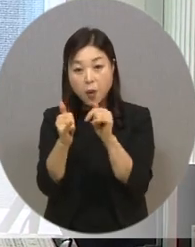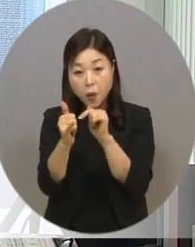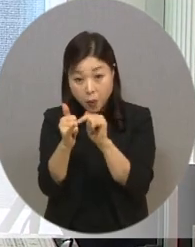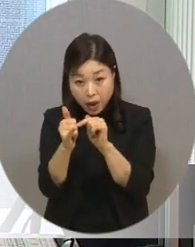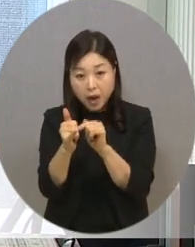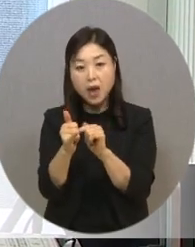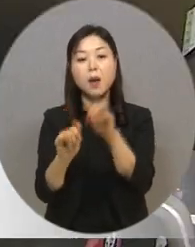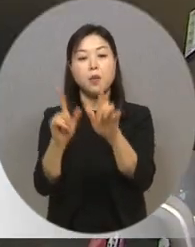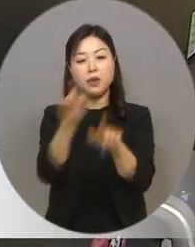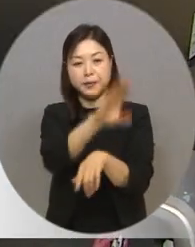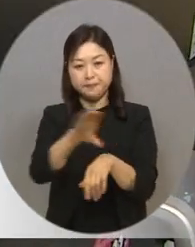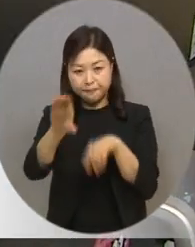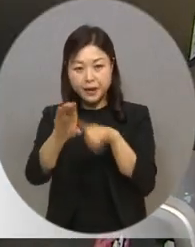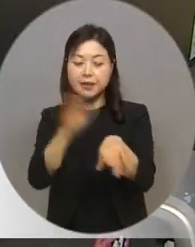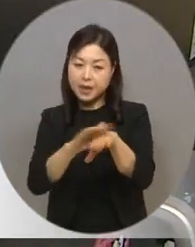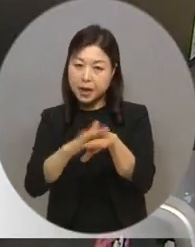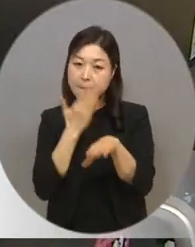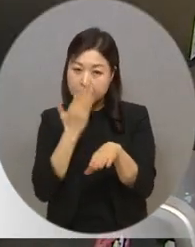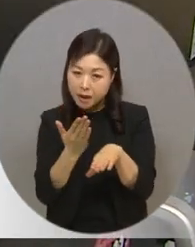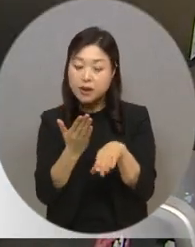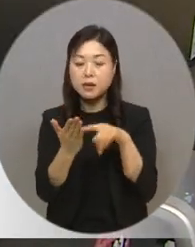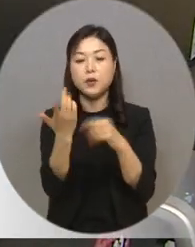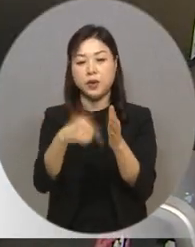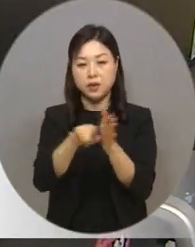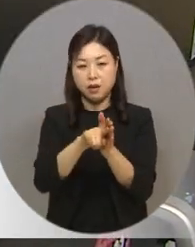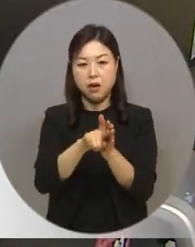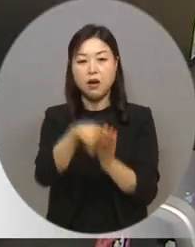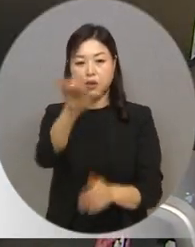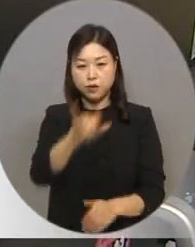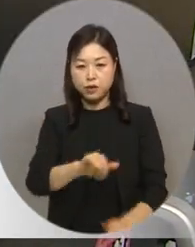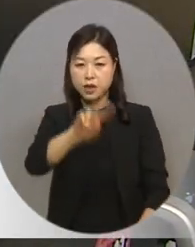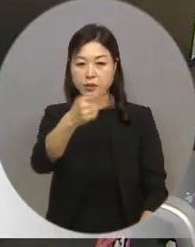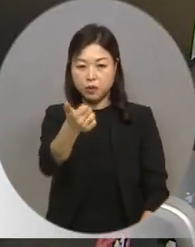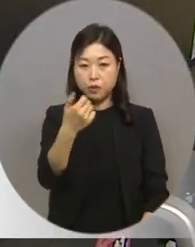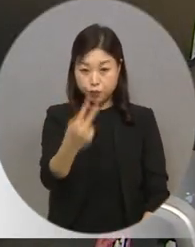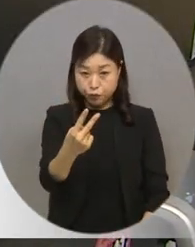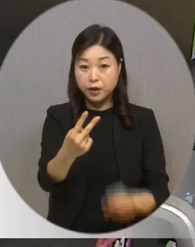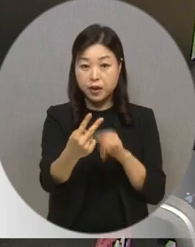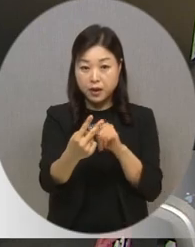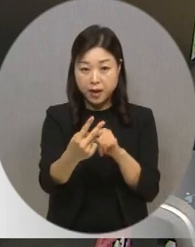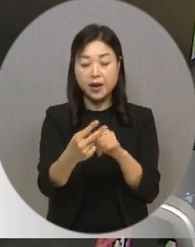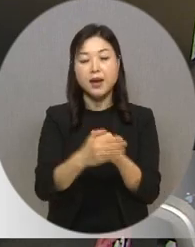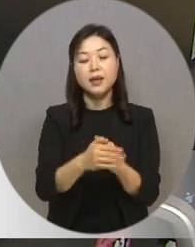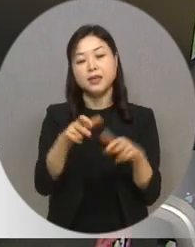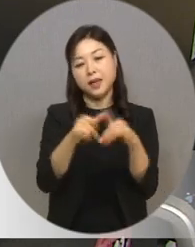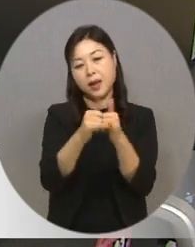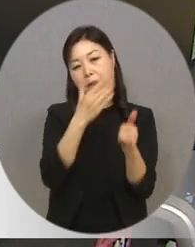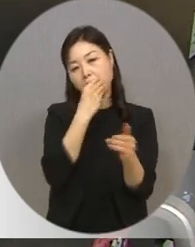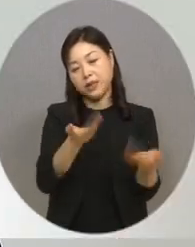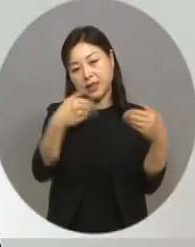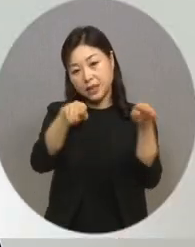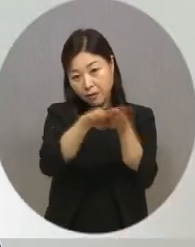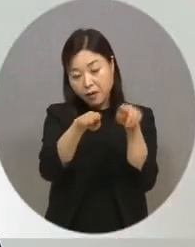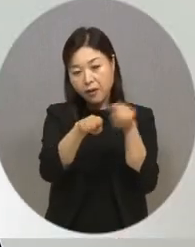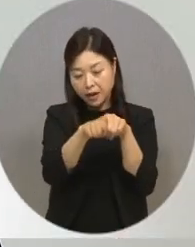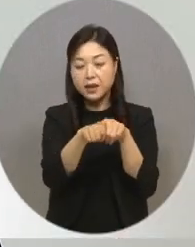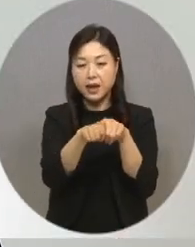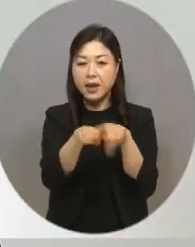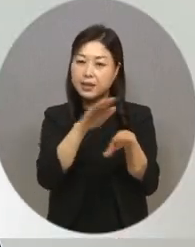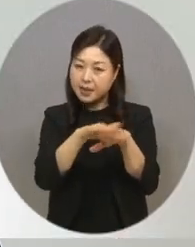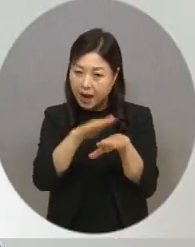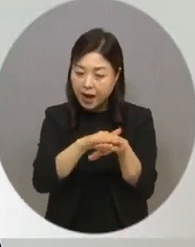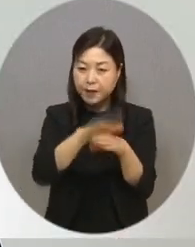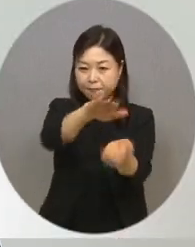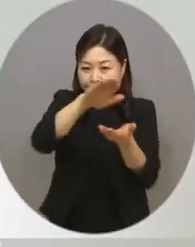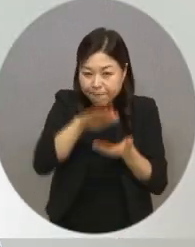실천 모형이 전국의 252개 장애인 복지관에 스며들어서 장애인의